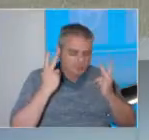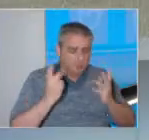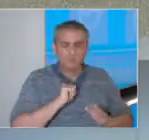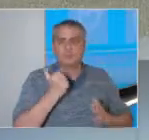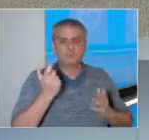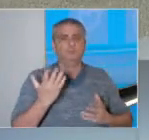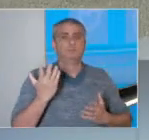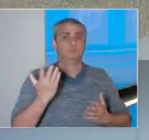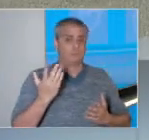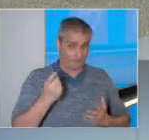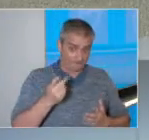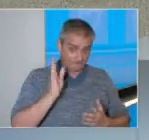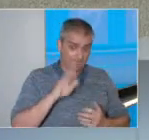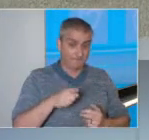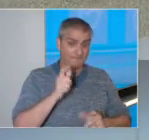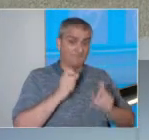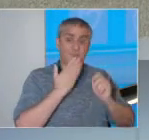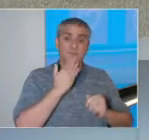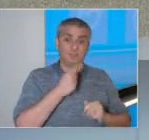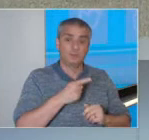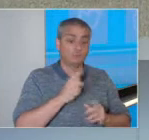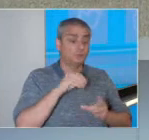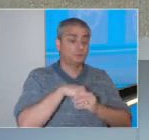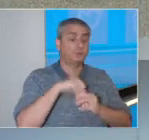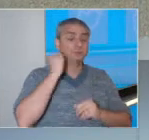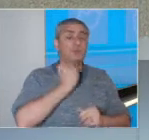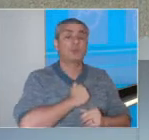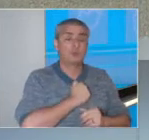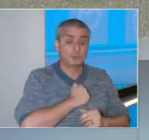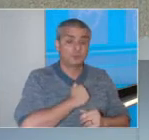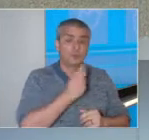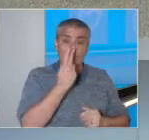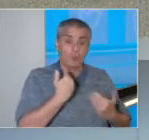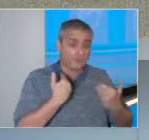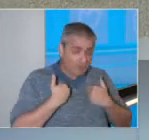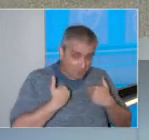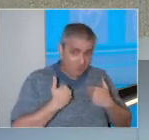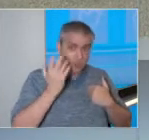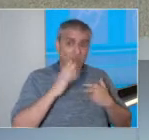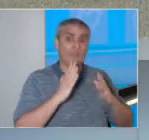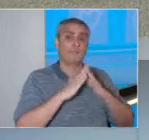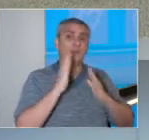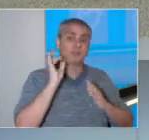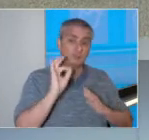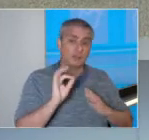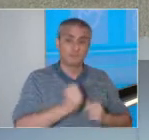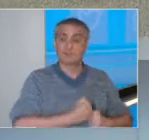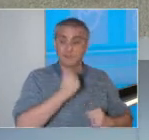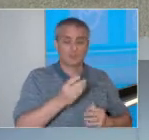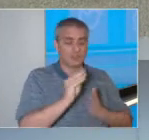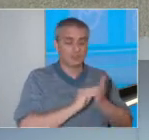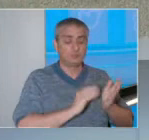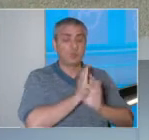והחשוב ביותר זה גם שגם אזרחי מדינת ישראל ששייכים לציונות הדתיים רואים בנו גם את הבית שלהם. ימינה היא